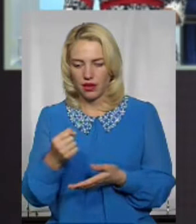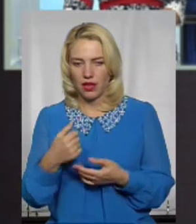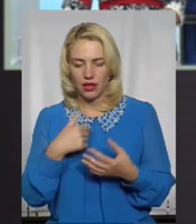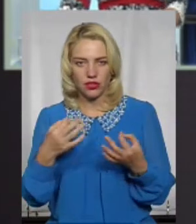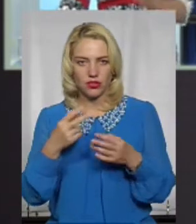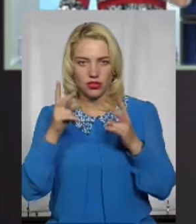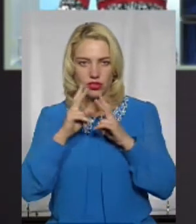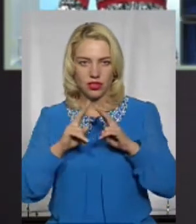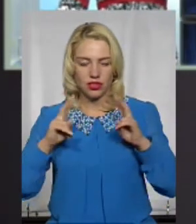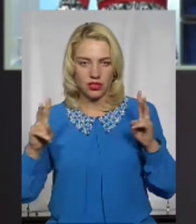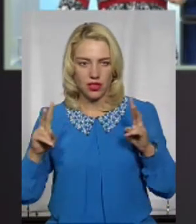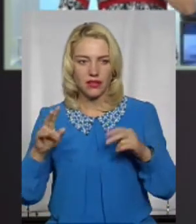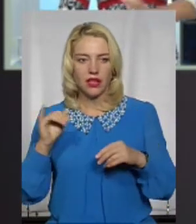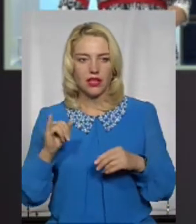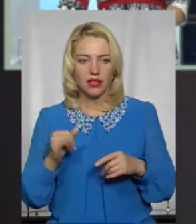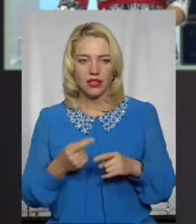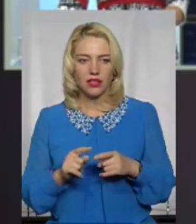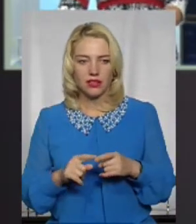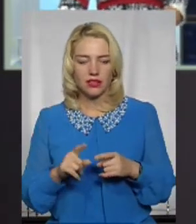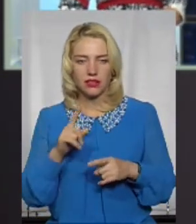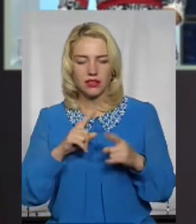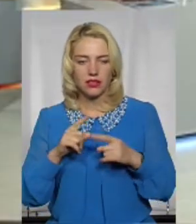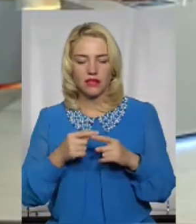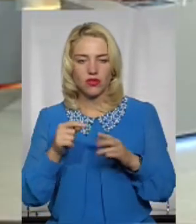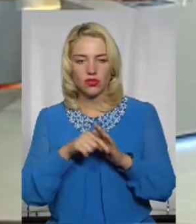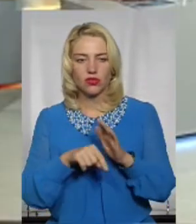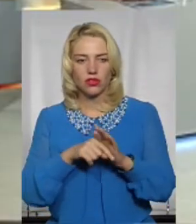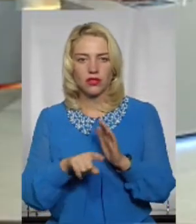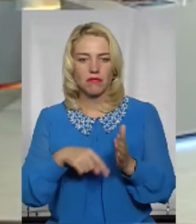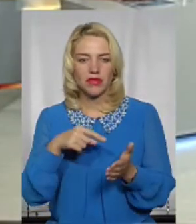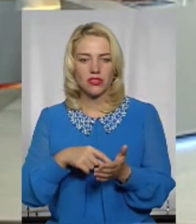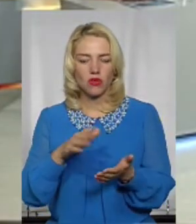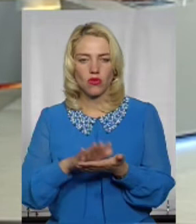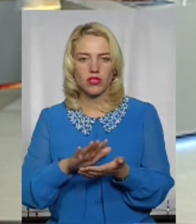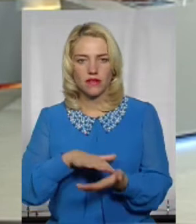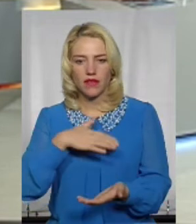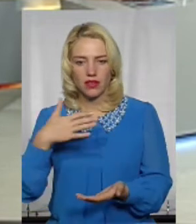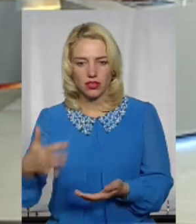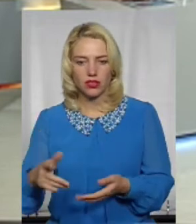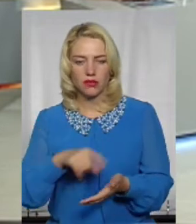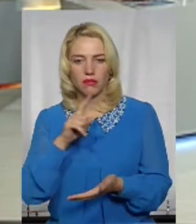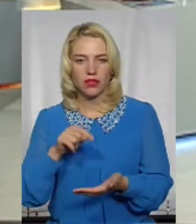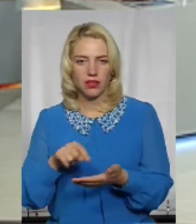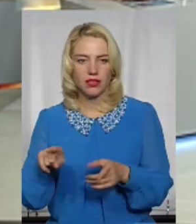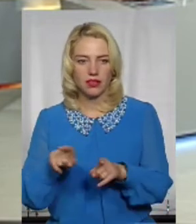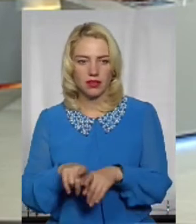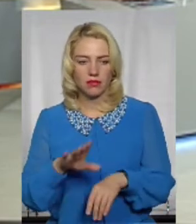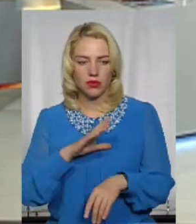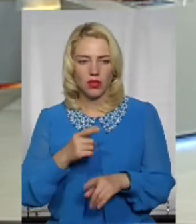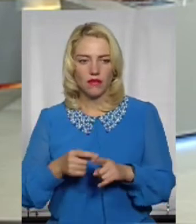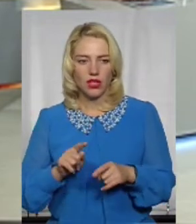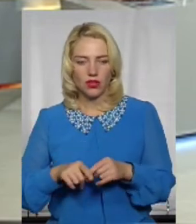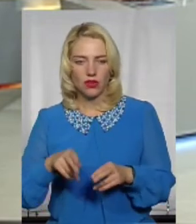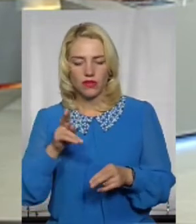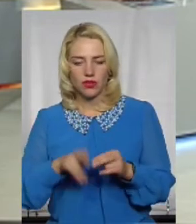такого, значить, на це засідання, воно стосується міського звалища. Питання стояло так, воно